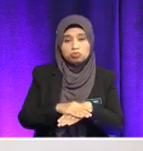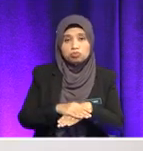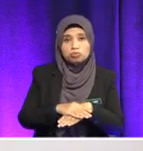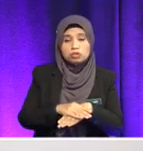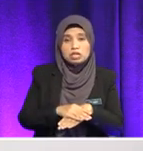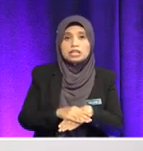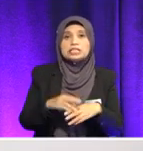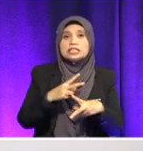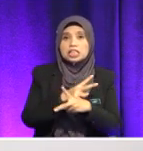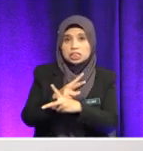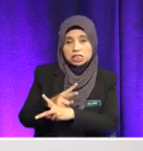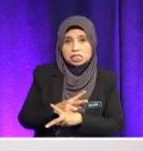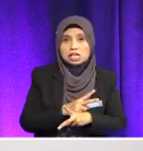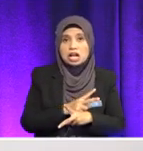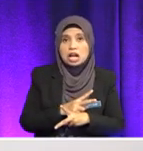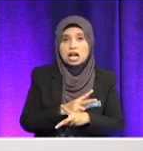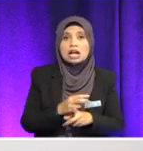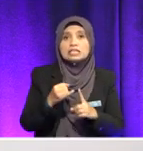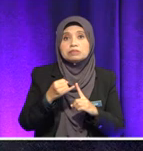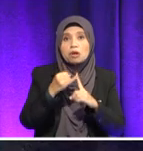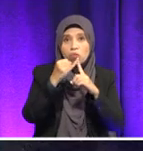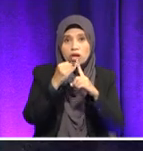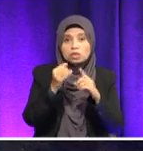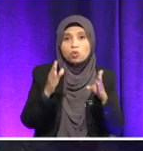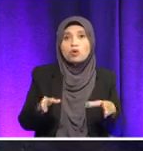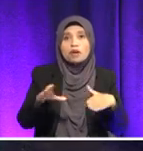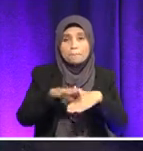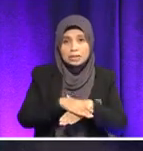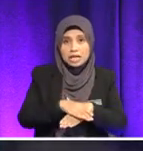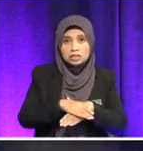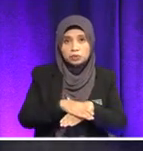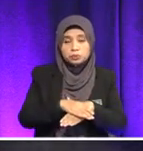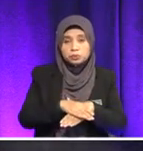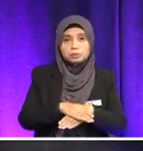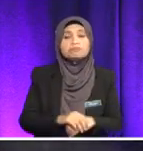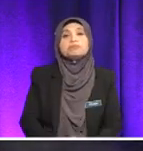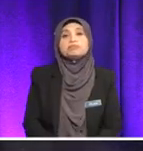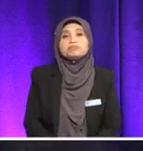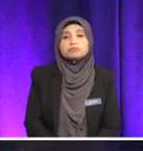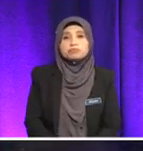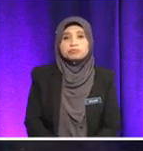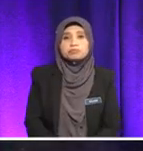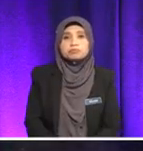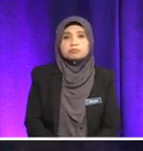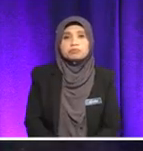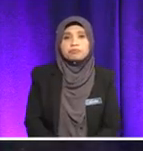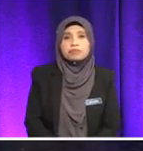sah kaum lain Baik terima kasih Rani anak Rani bantu gerakan kita tadi Savana